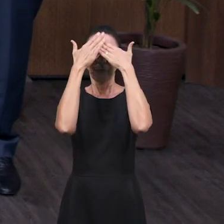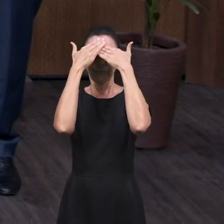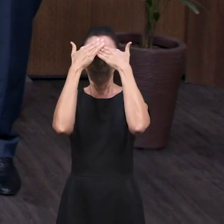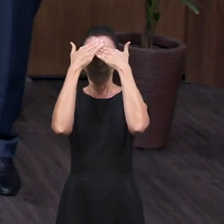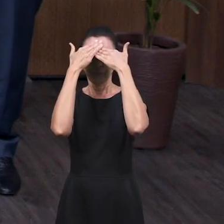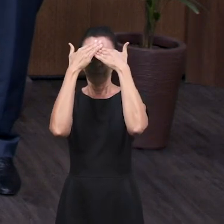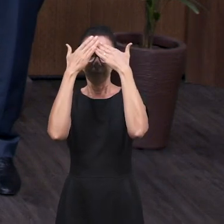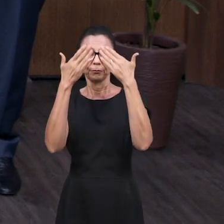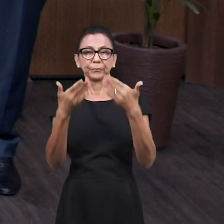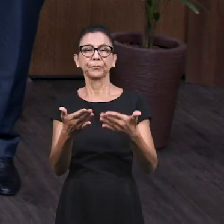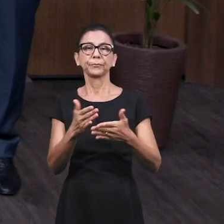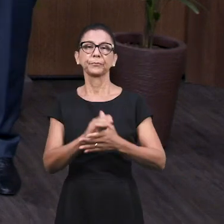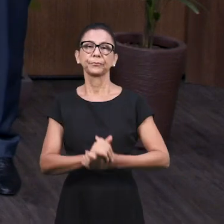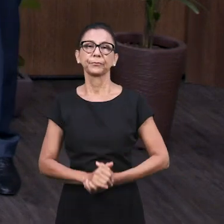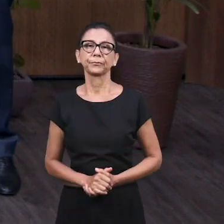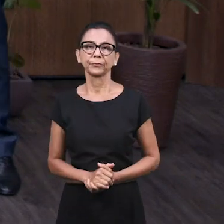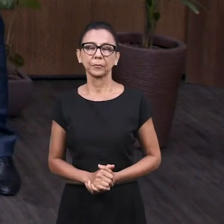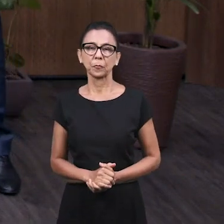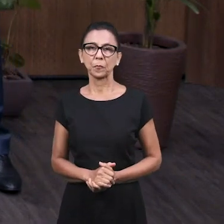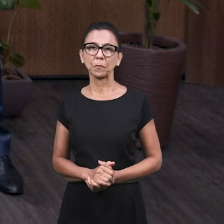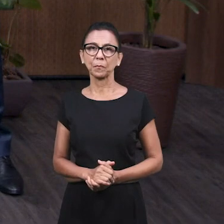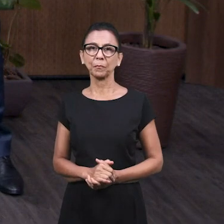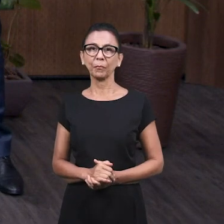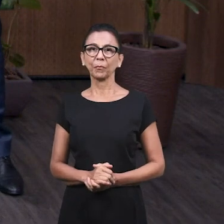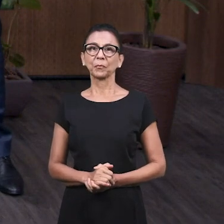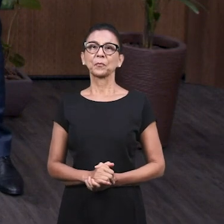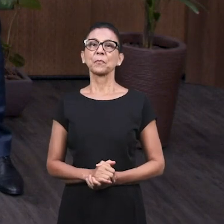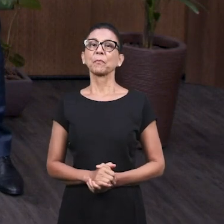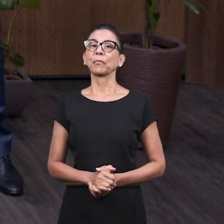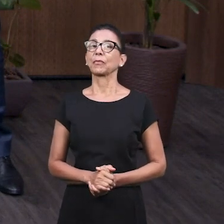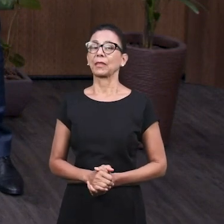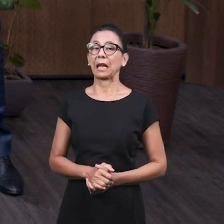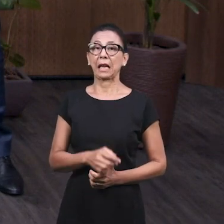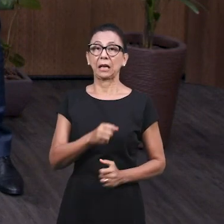au texte, a dit